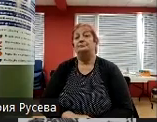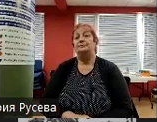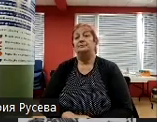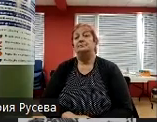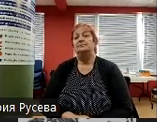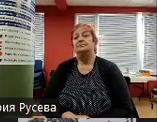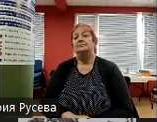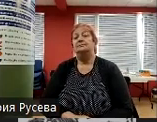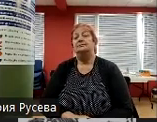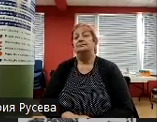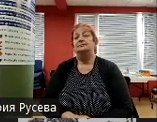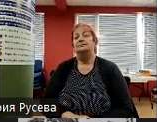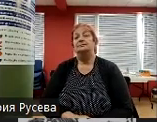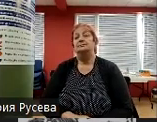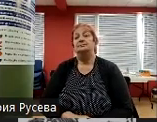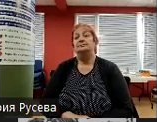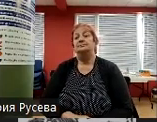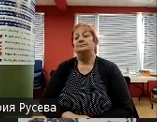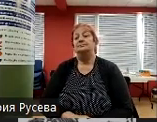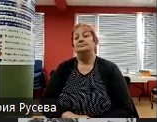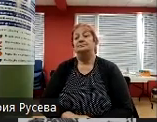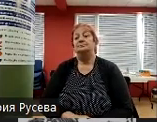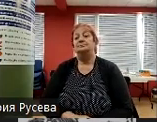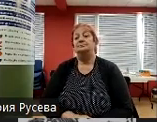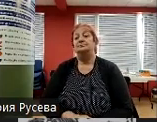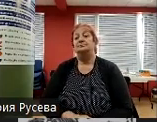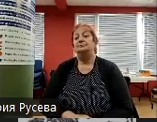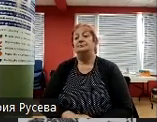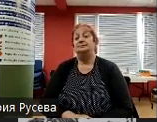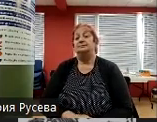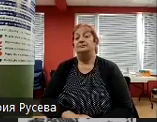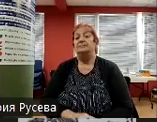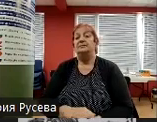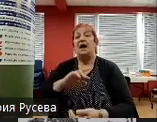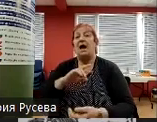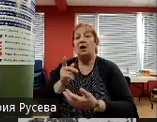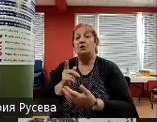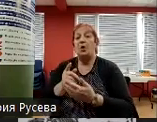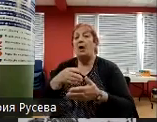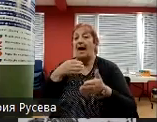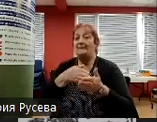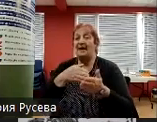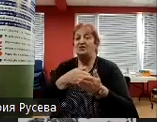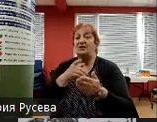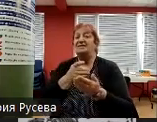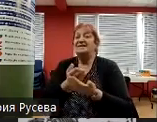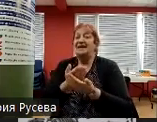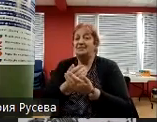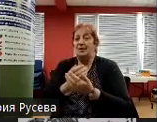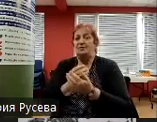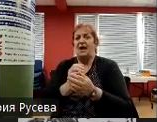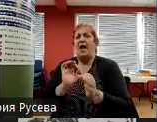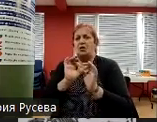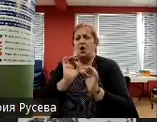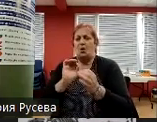for some people to be able to read your content. Друга от причините да се използва обикновен